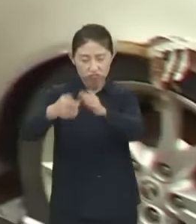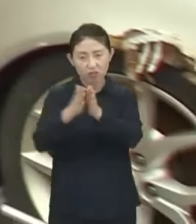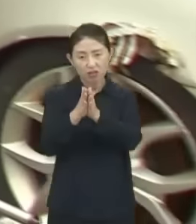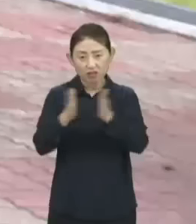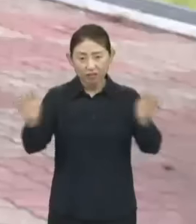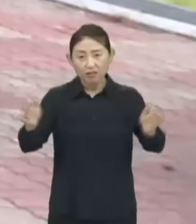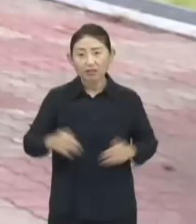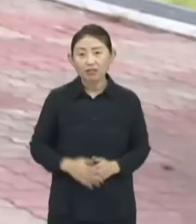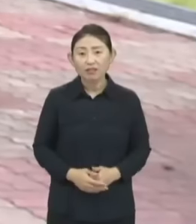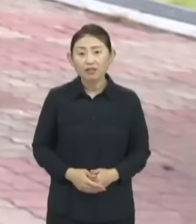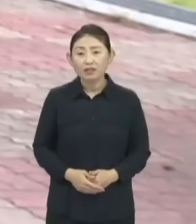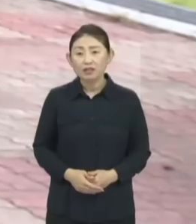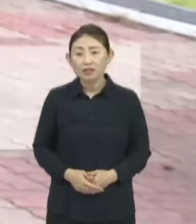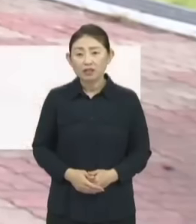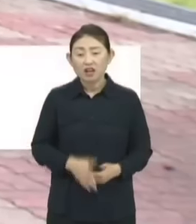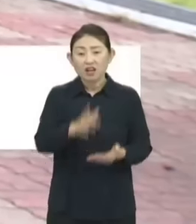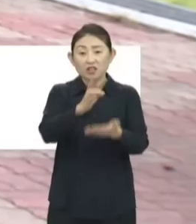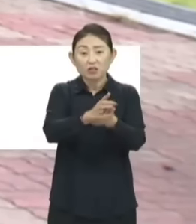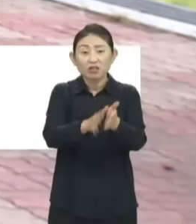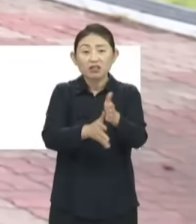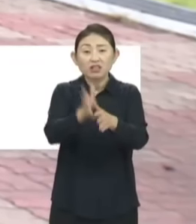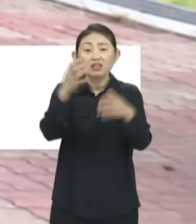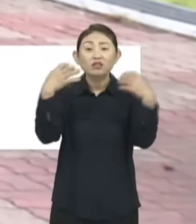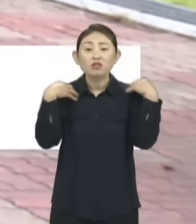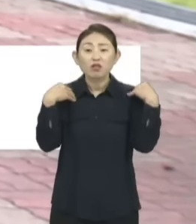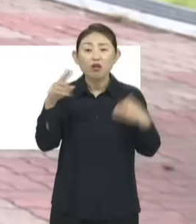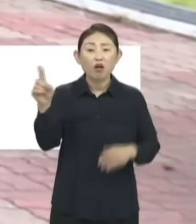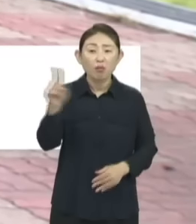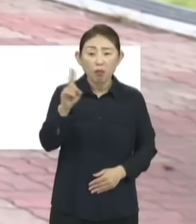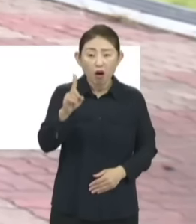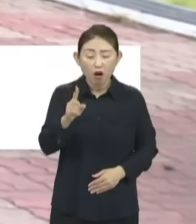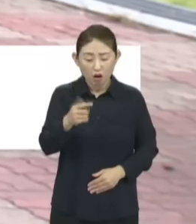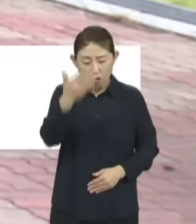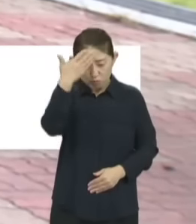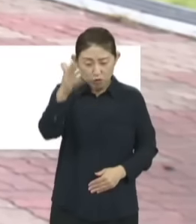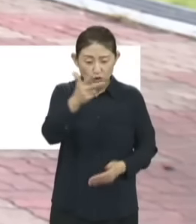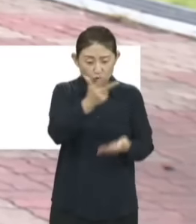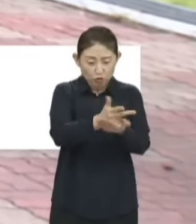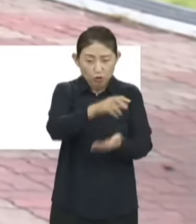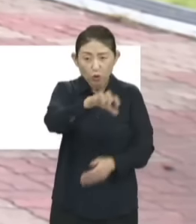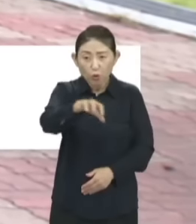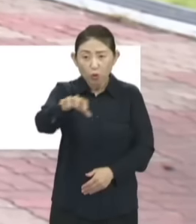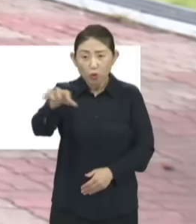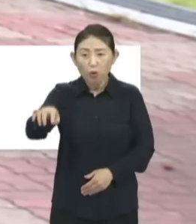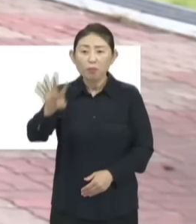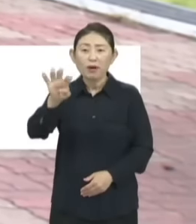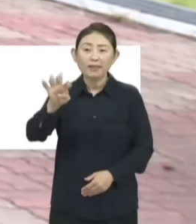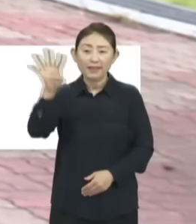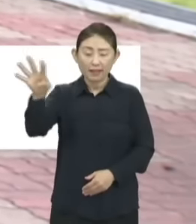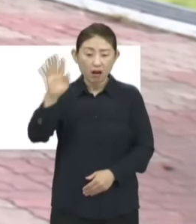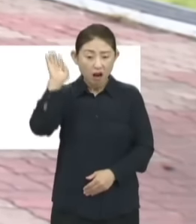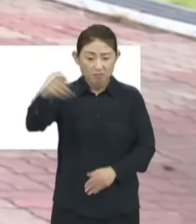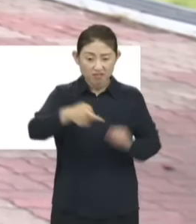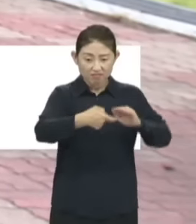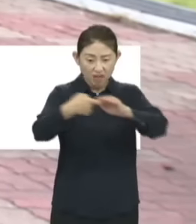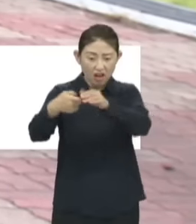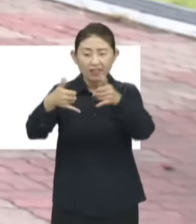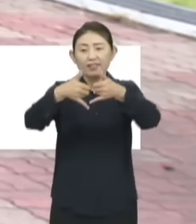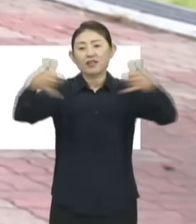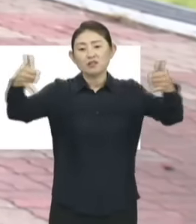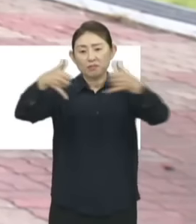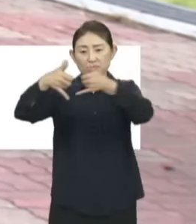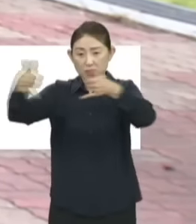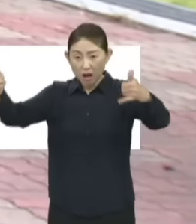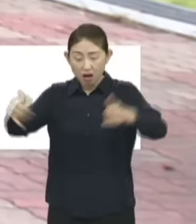예상됩니다. 천안시에서는 무료 공영주차장 44개소에 단속 실시 현수막을 게시하였고 1개월 이상 고정